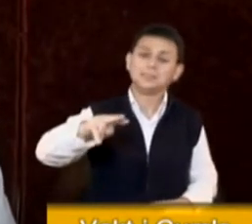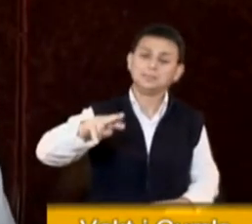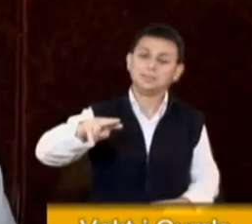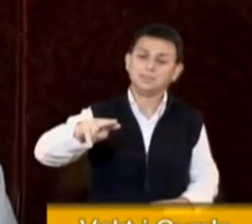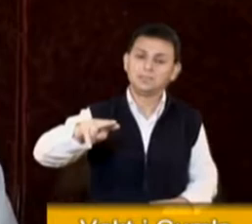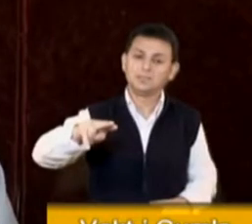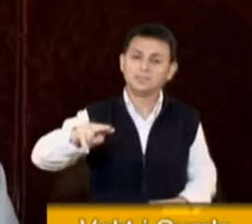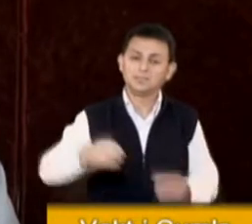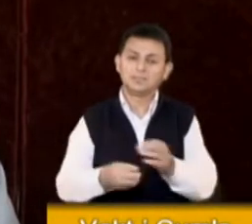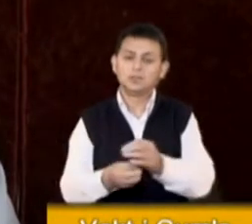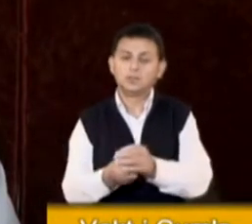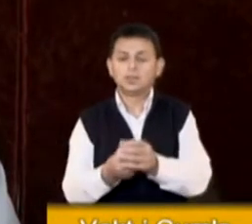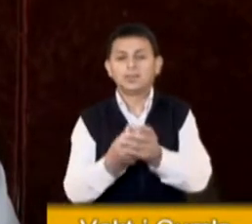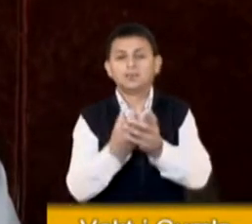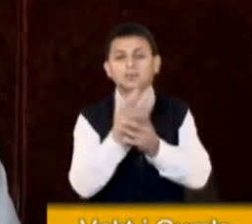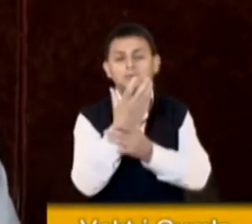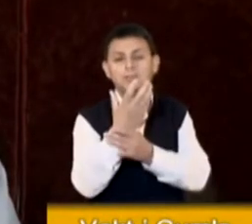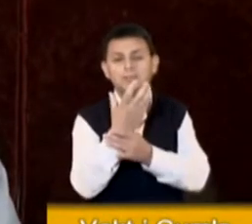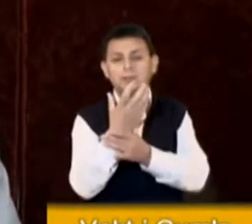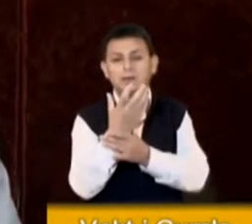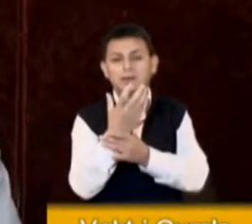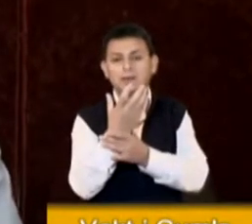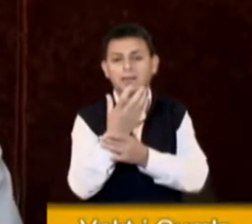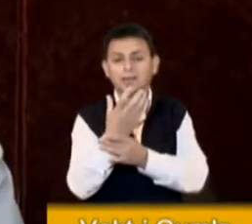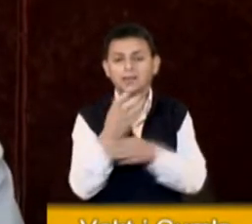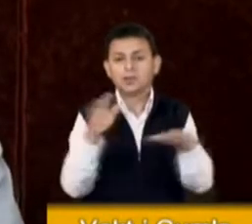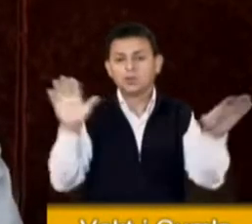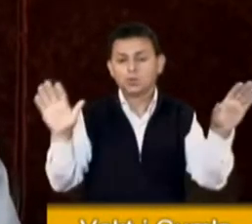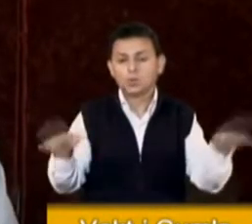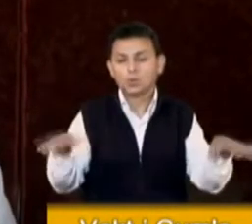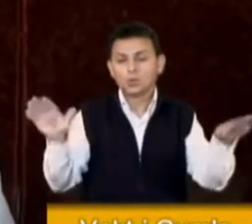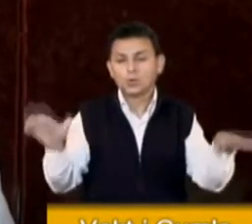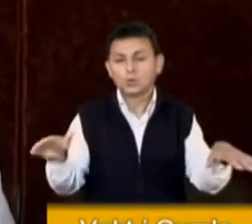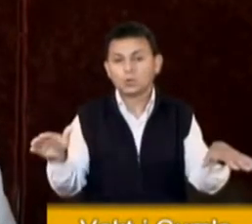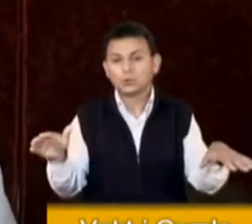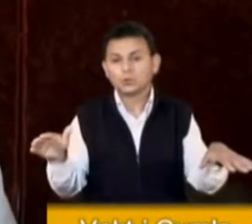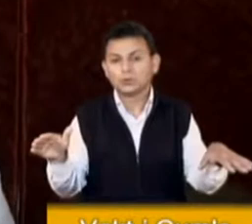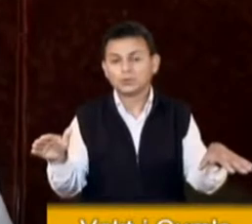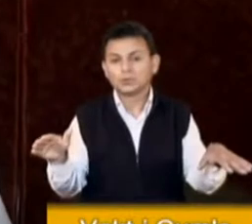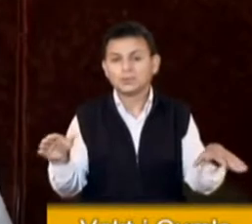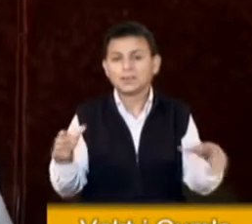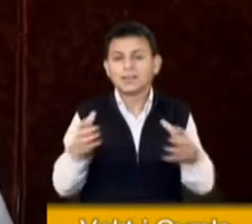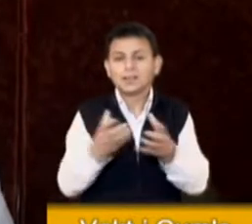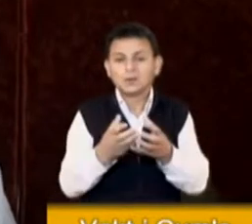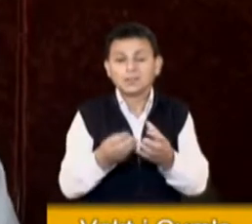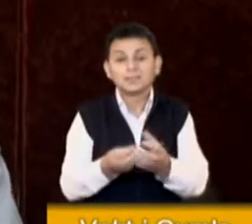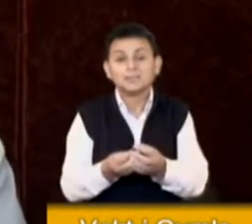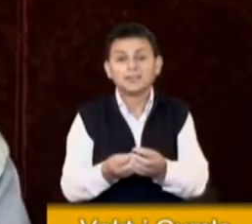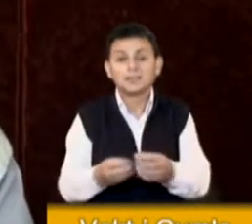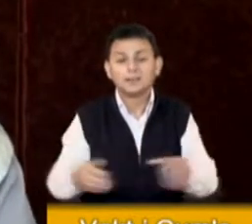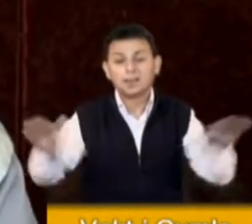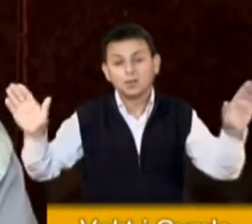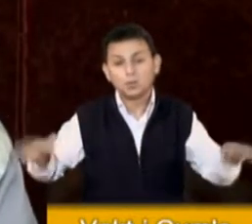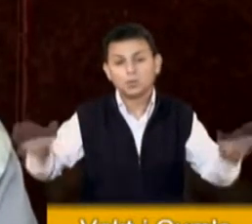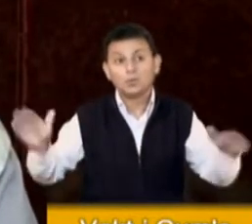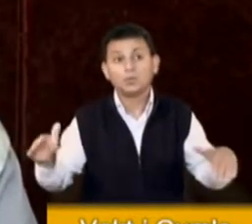yaparlar? Sabahleyin yuvasından uçar, bulabildiği yiyecekleri yavrusuna